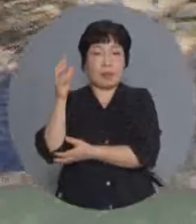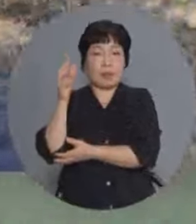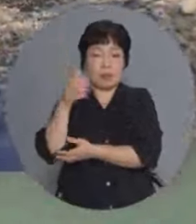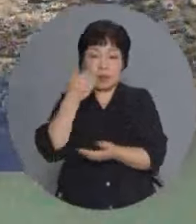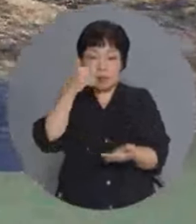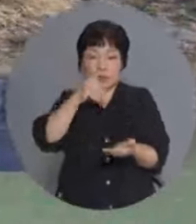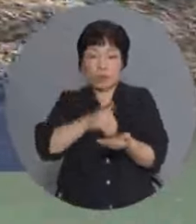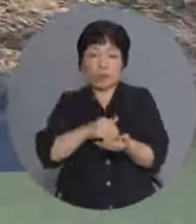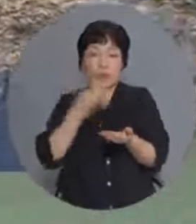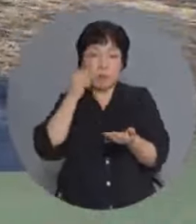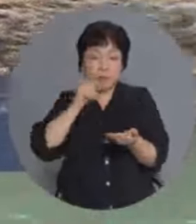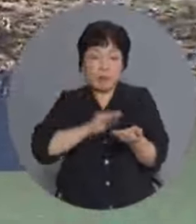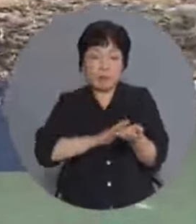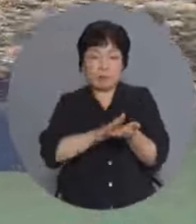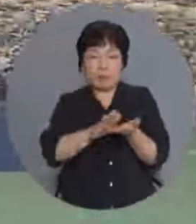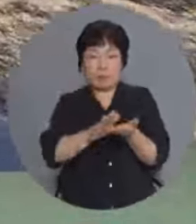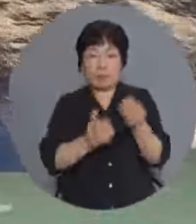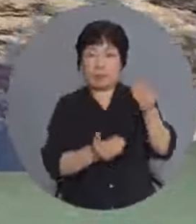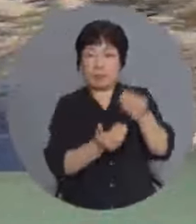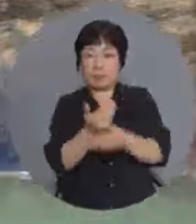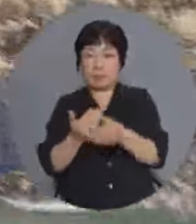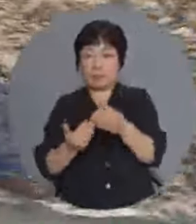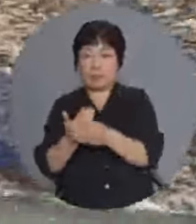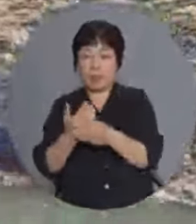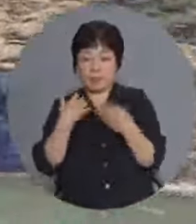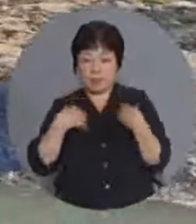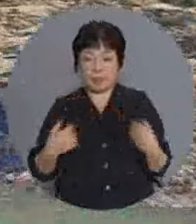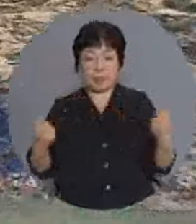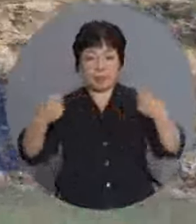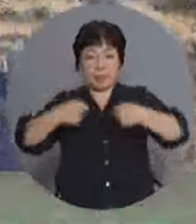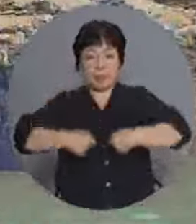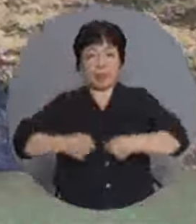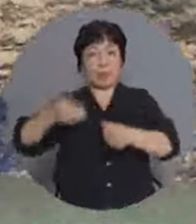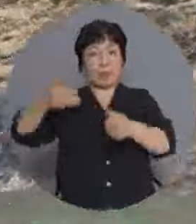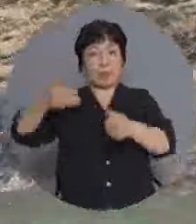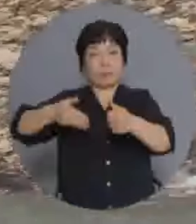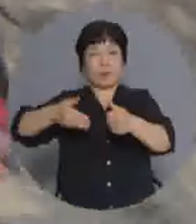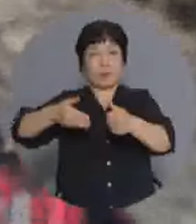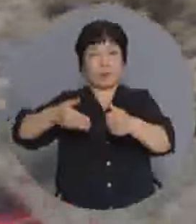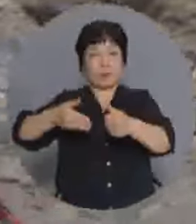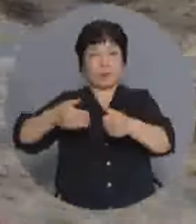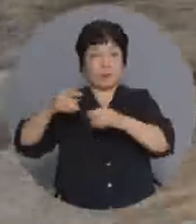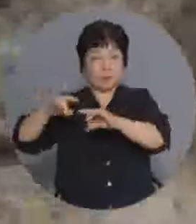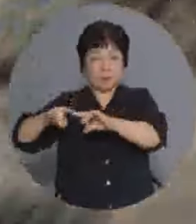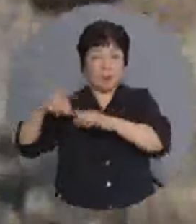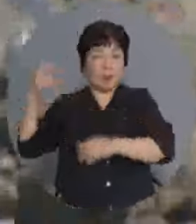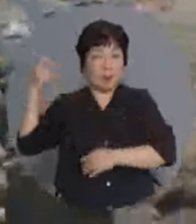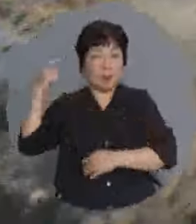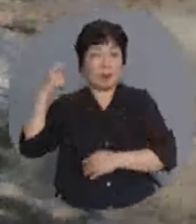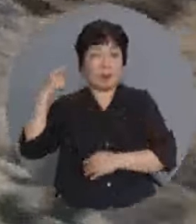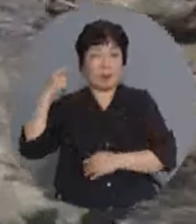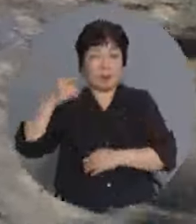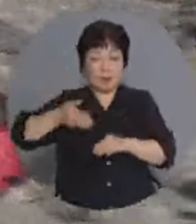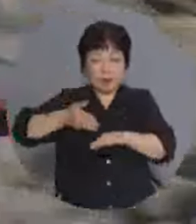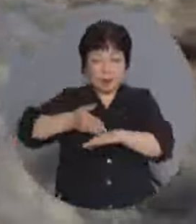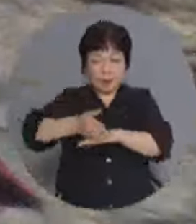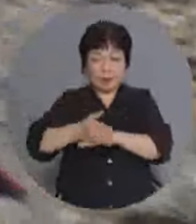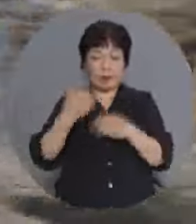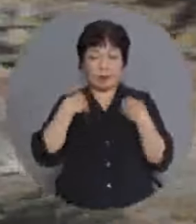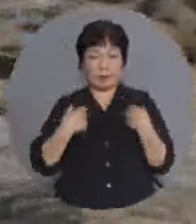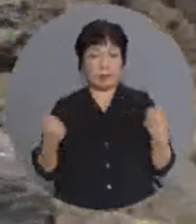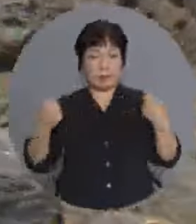갯바위가 미끄러워 안전사고가 발생할 수 있으니 구명조끼를 착용하여 주시기 바랍니다. 계도 방송이 이뤄지자